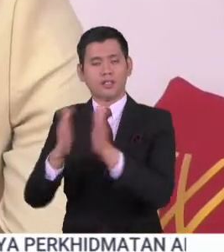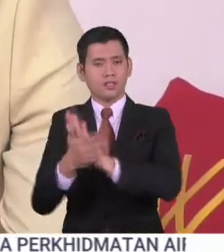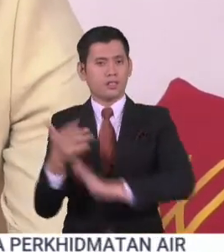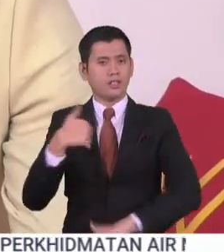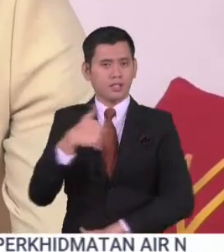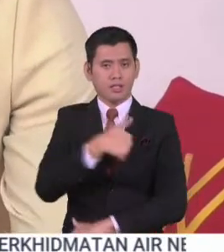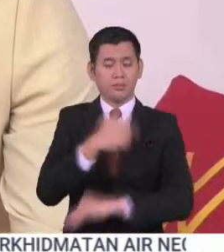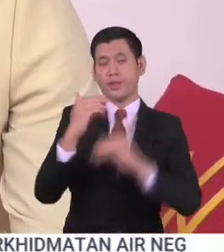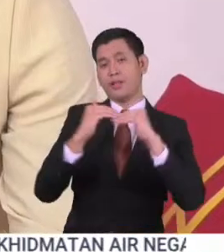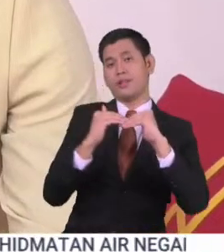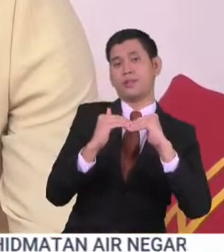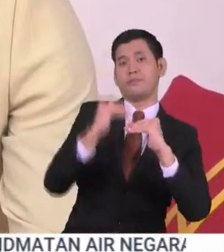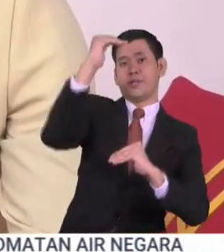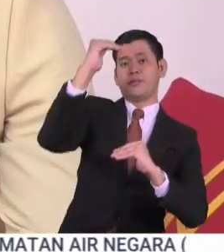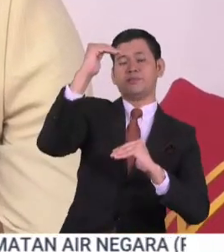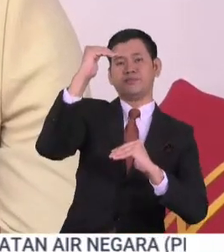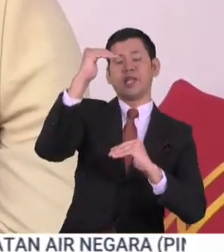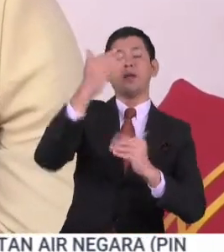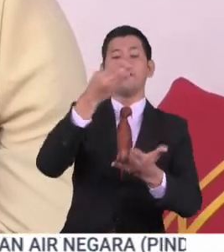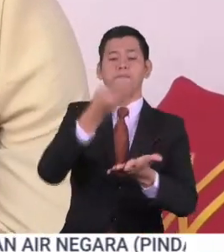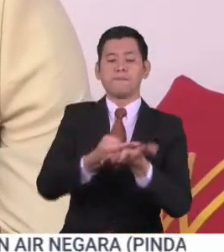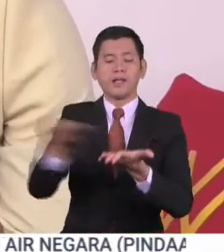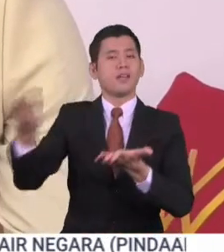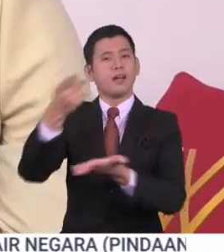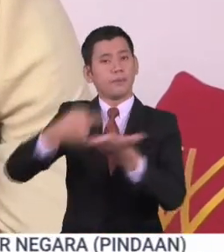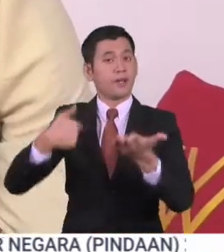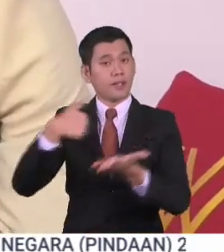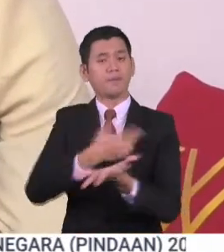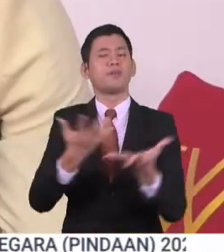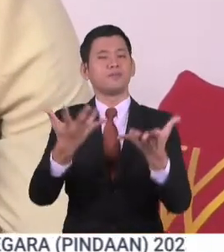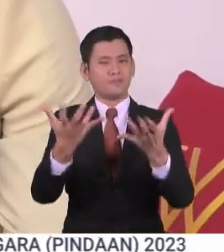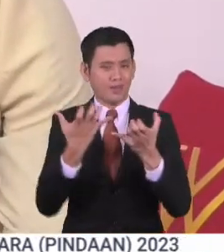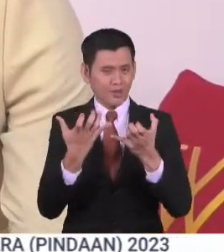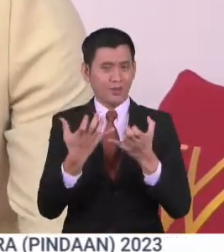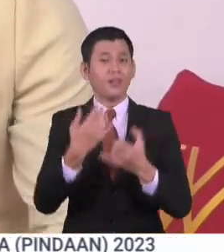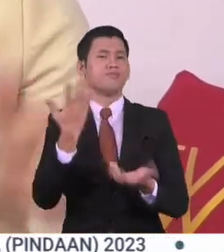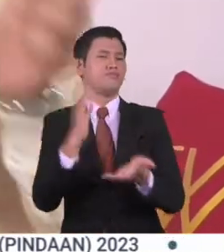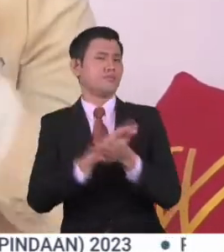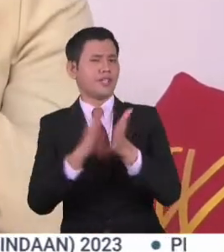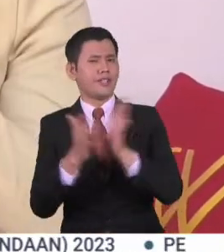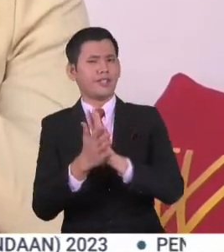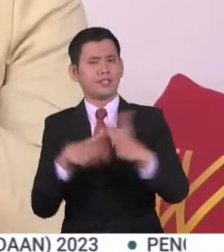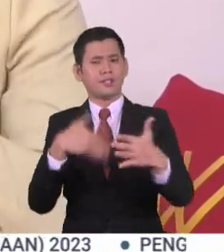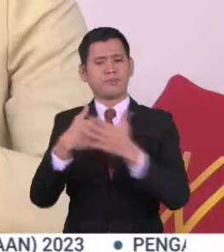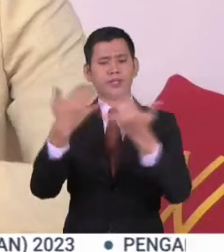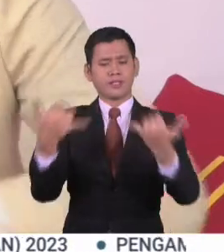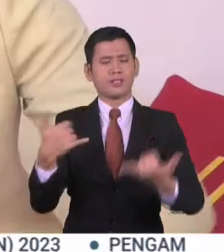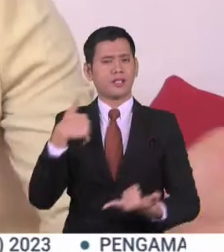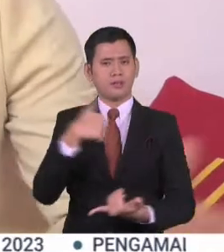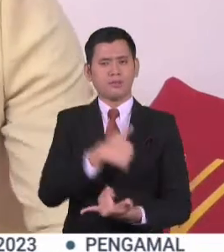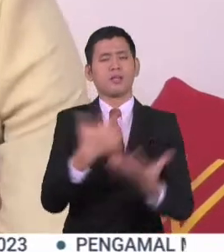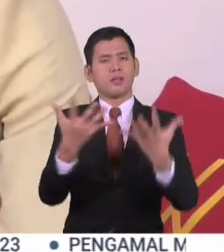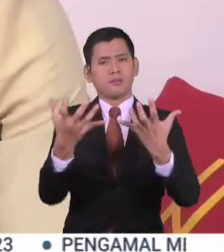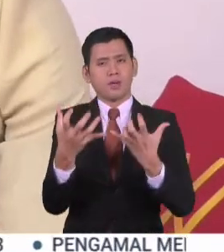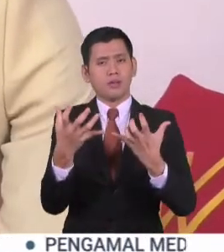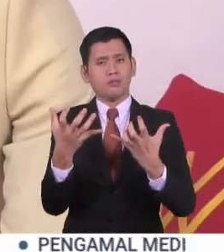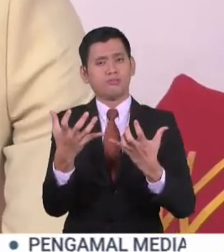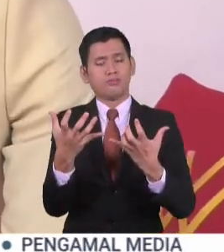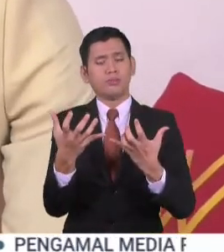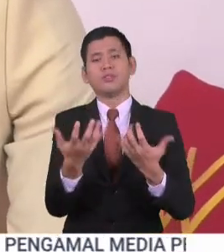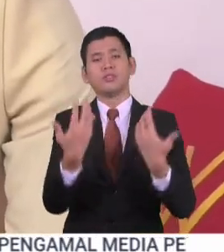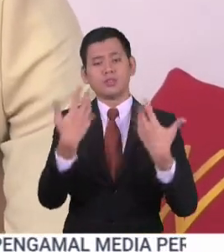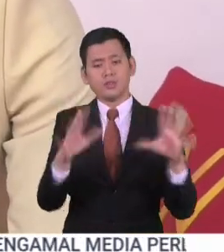kami lebih kepada beli apa yang kami impikan je selama ni. So far apa yang kami impikan selama ni